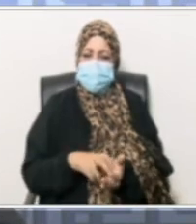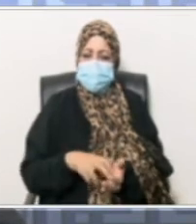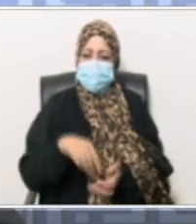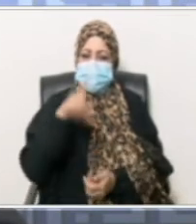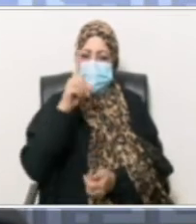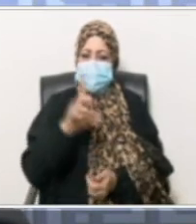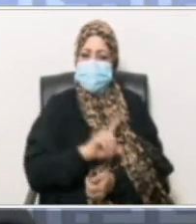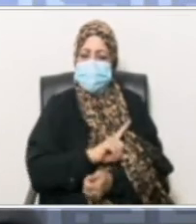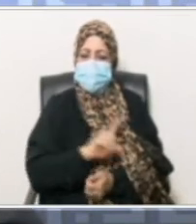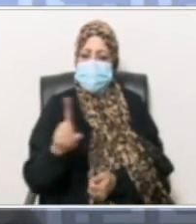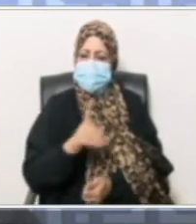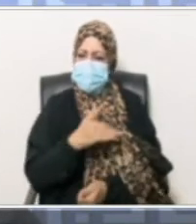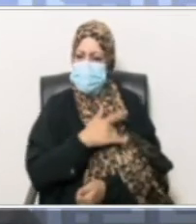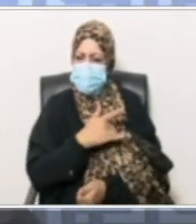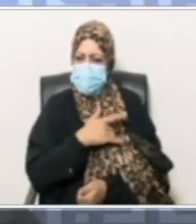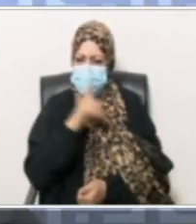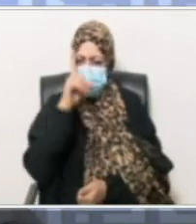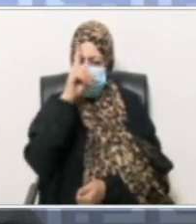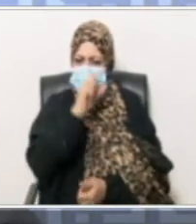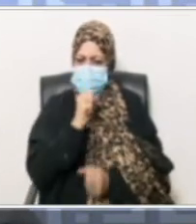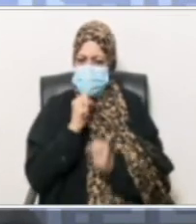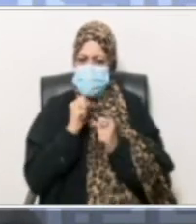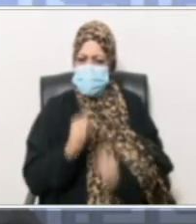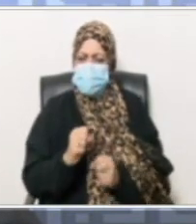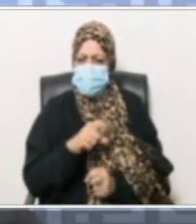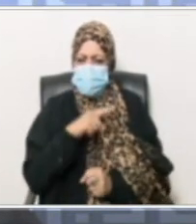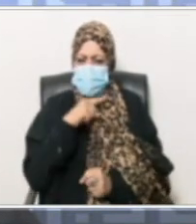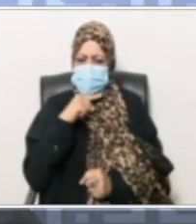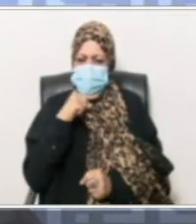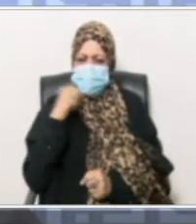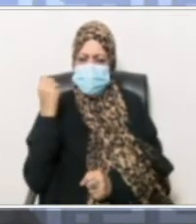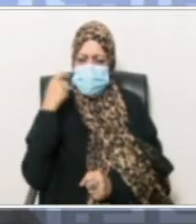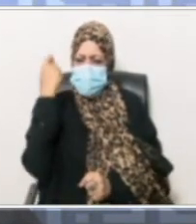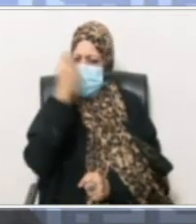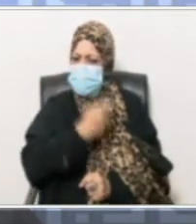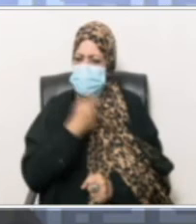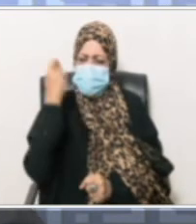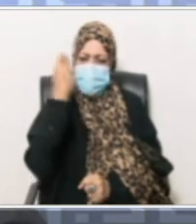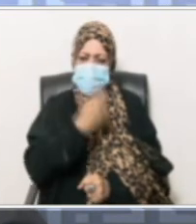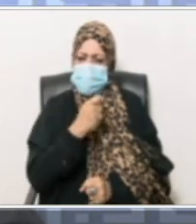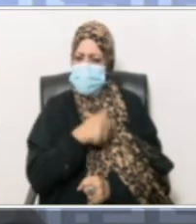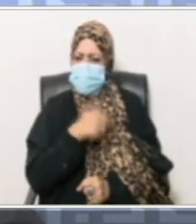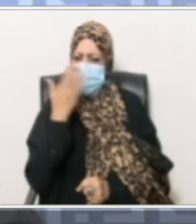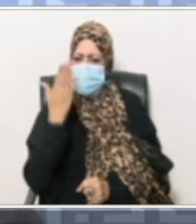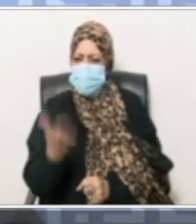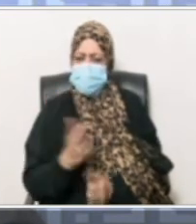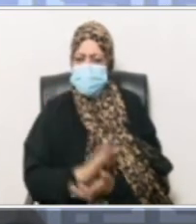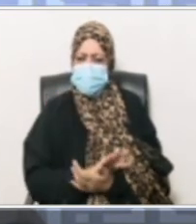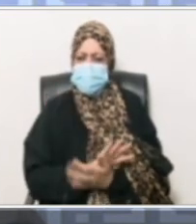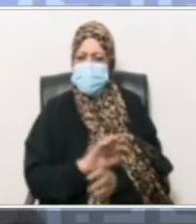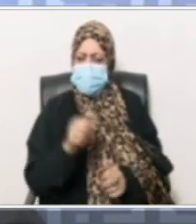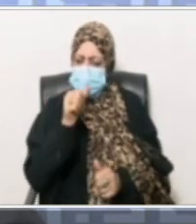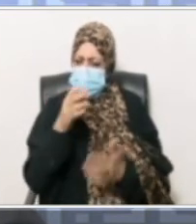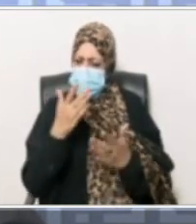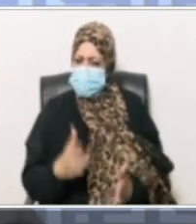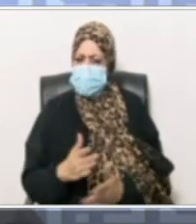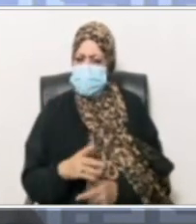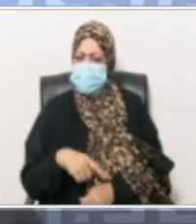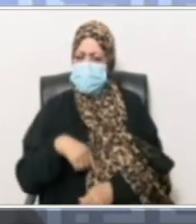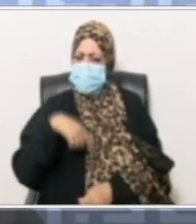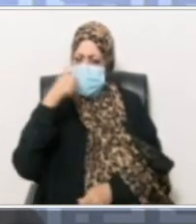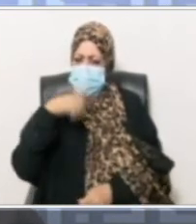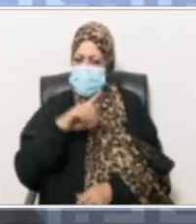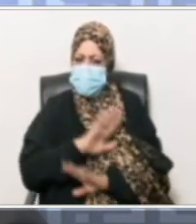الحجارة، لا تشققت ولا خرج منها ماء حياء ولا أدب ولا خشية